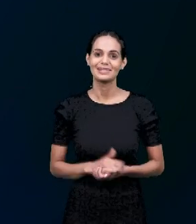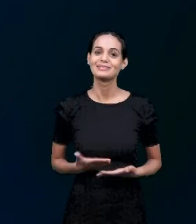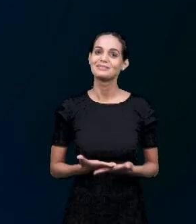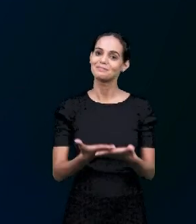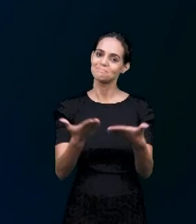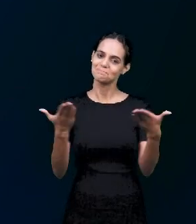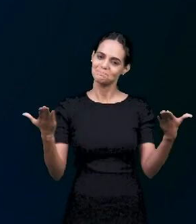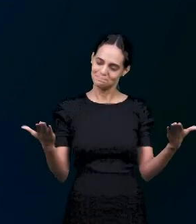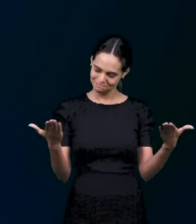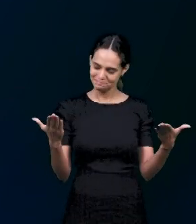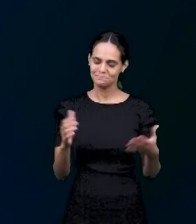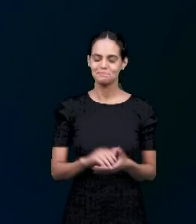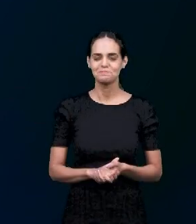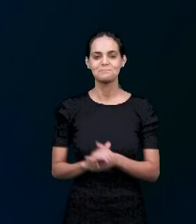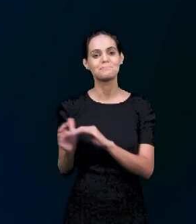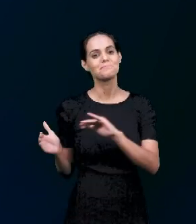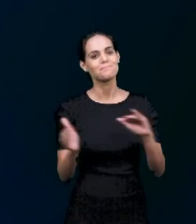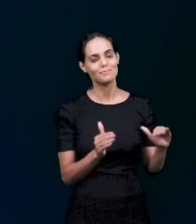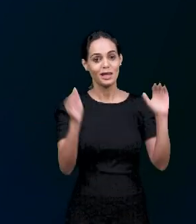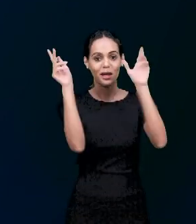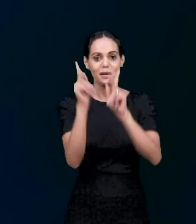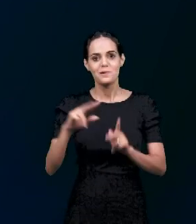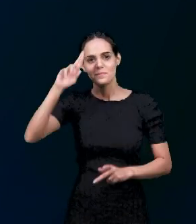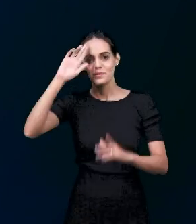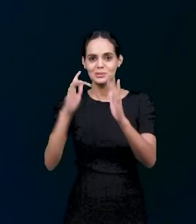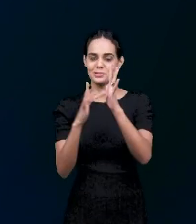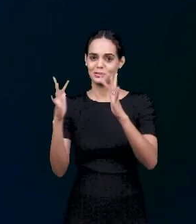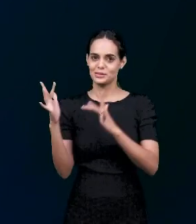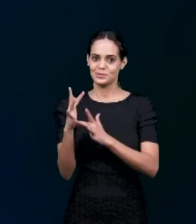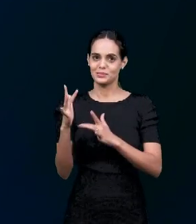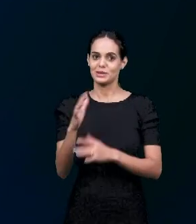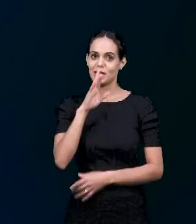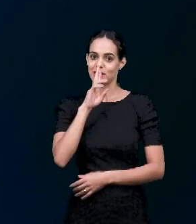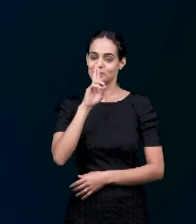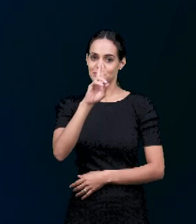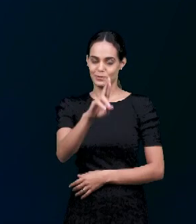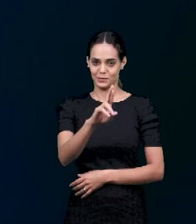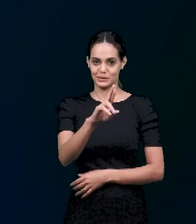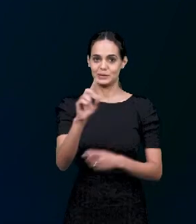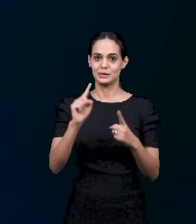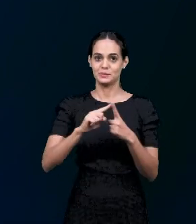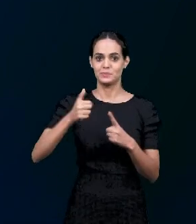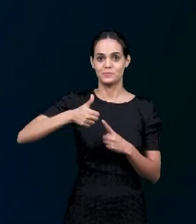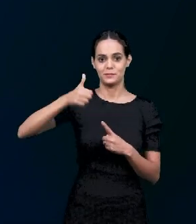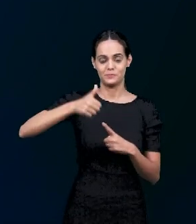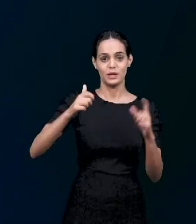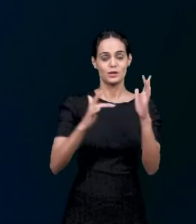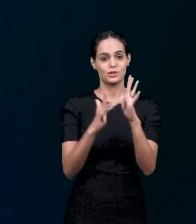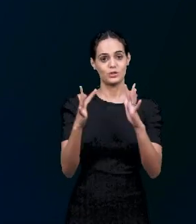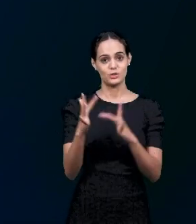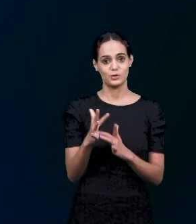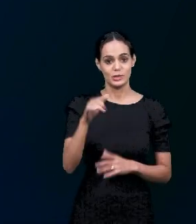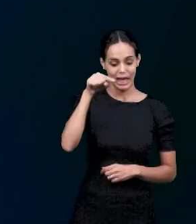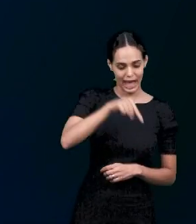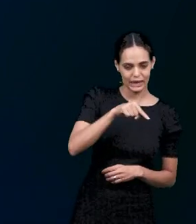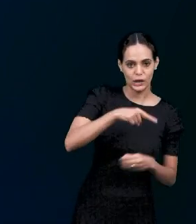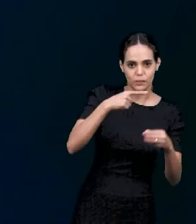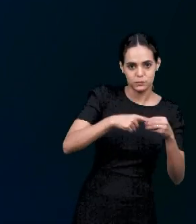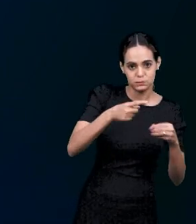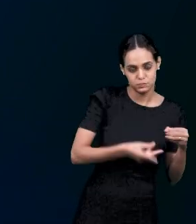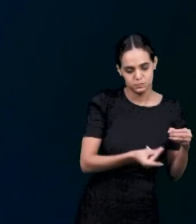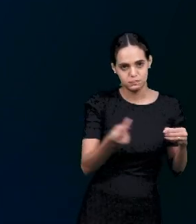Jésus, mes frères. La réponse à la question numéro 1 est Jésus, il quittait la ville